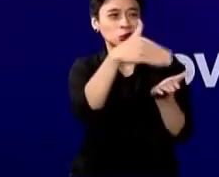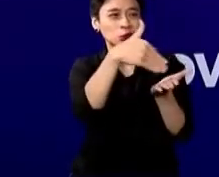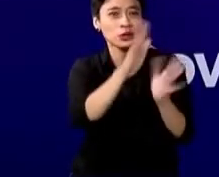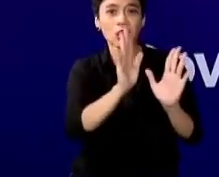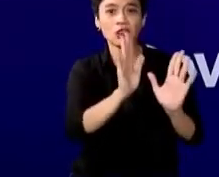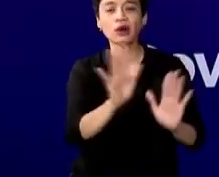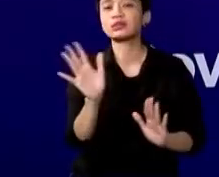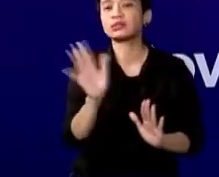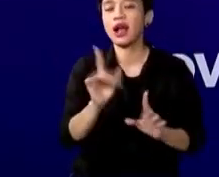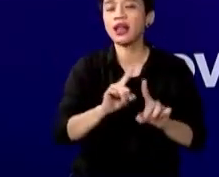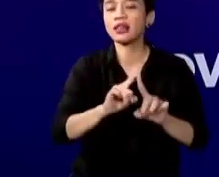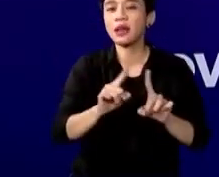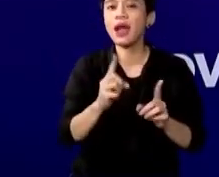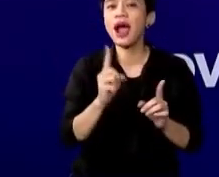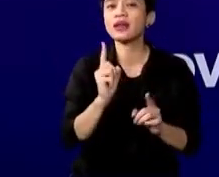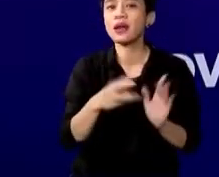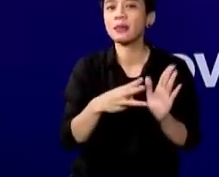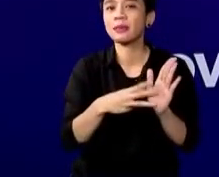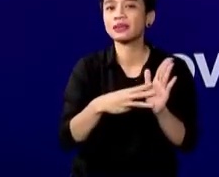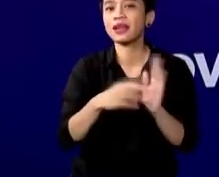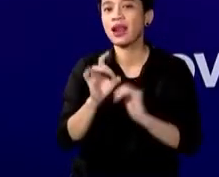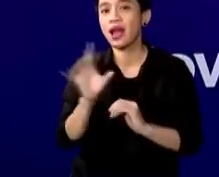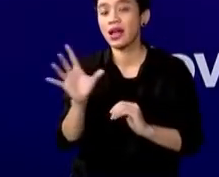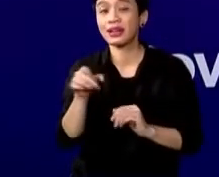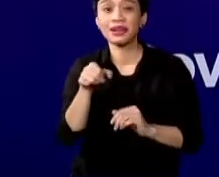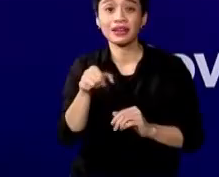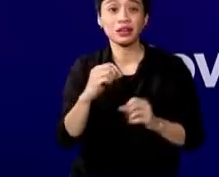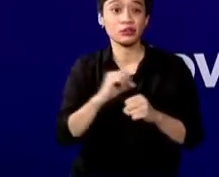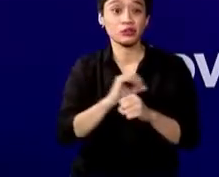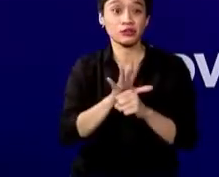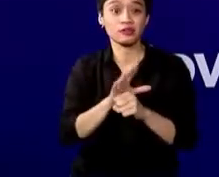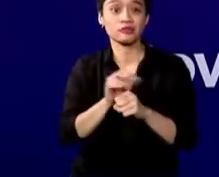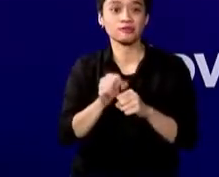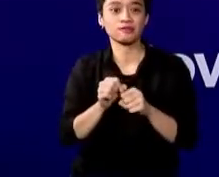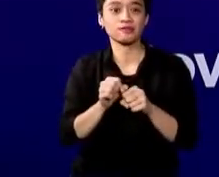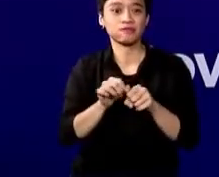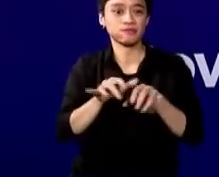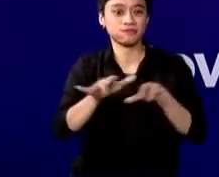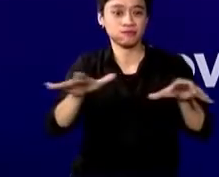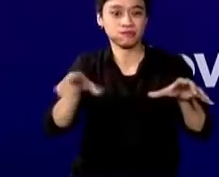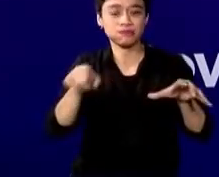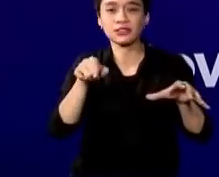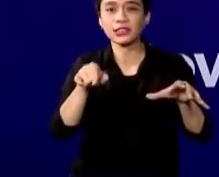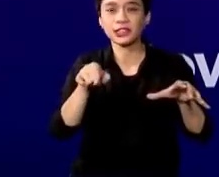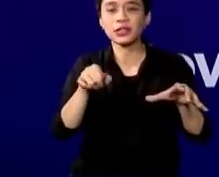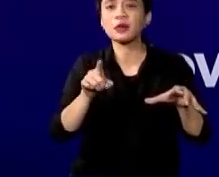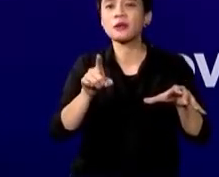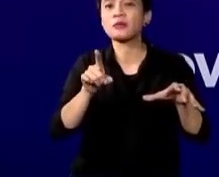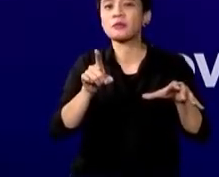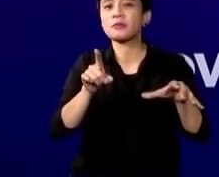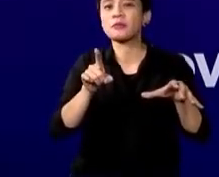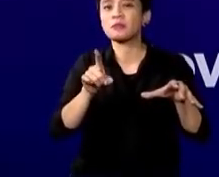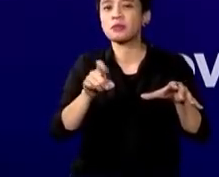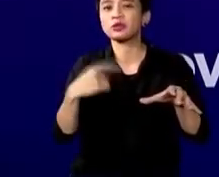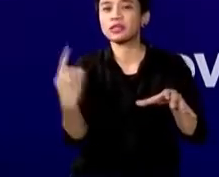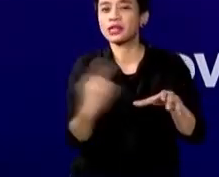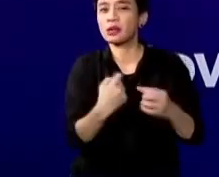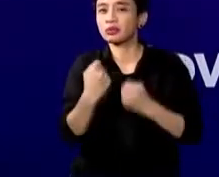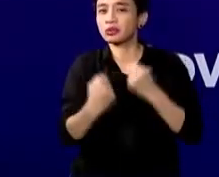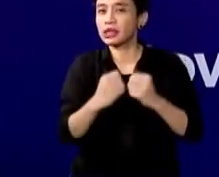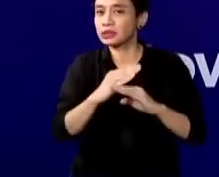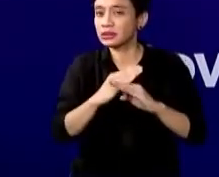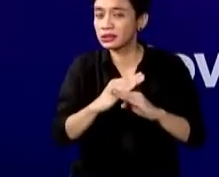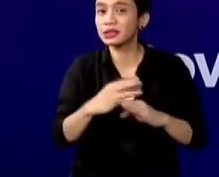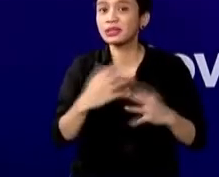adalah bagaimana settingan penularan ini memutuskan penularan ini adalah menjadi bagian dari perubahan perilaku Oleh